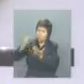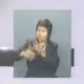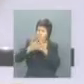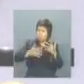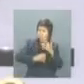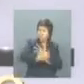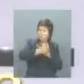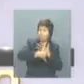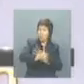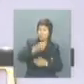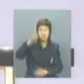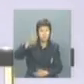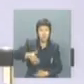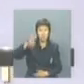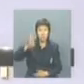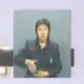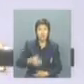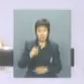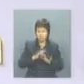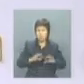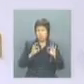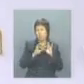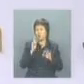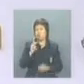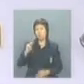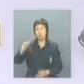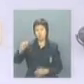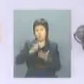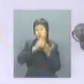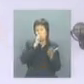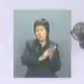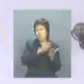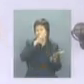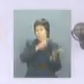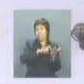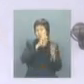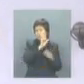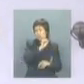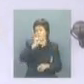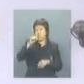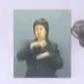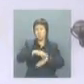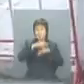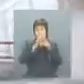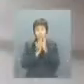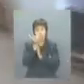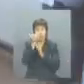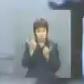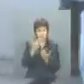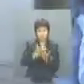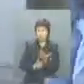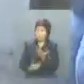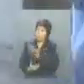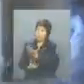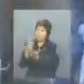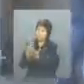ระบุว่านายจตุพรจะต้องได้การรับรองการเป็นส.ส.ก่อนจึงจะพิจารณาในวันนี้จึงได้นำหลักฐานพร้อมกับหลักทรัพย์